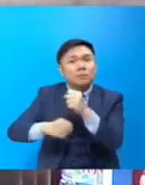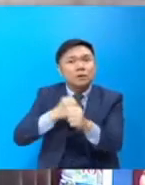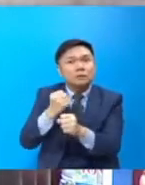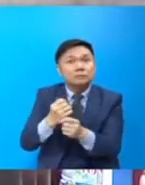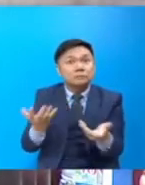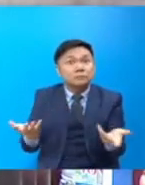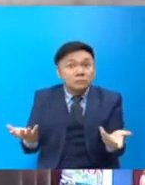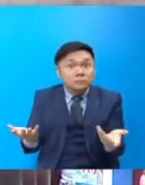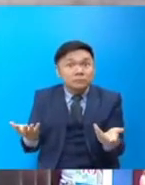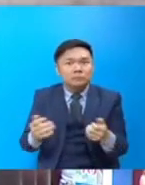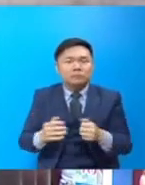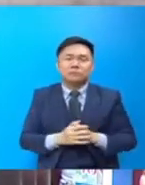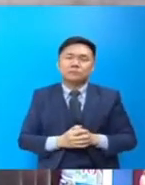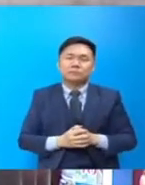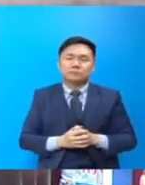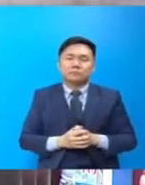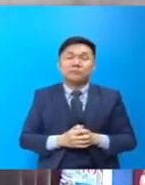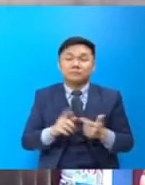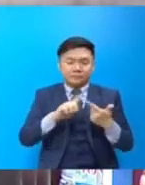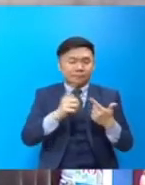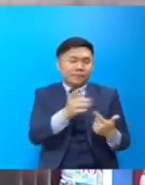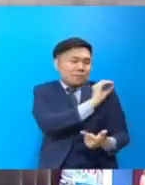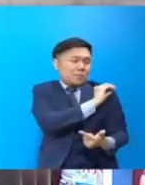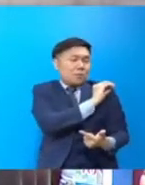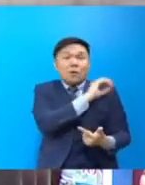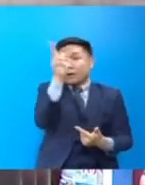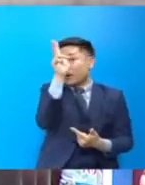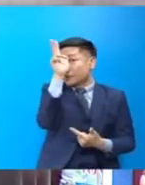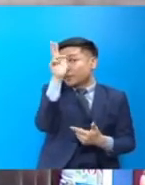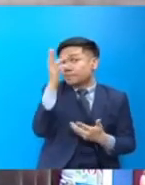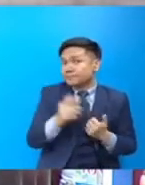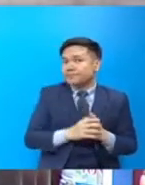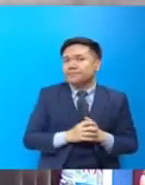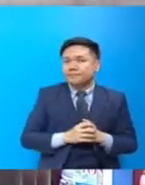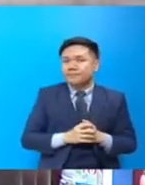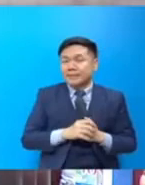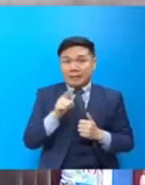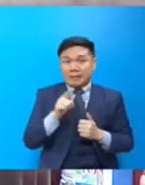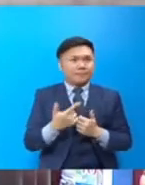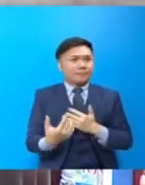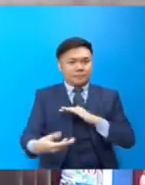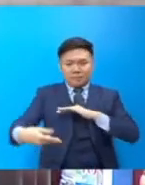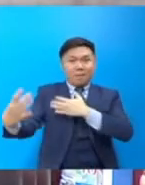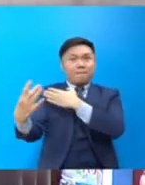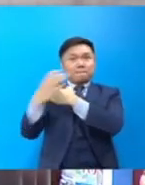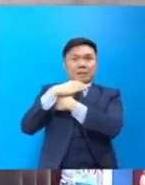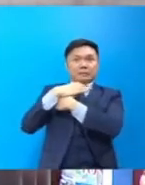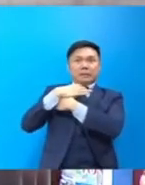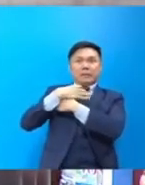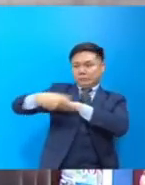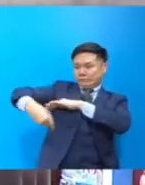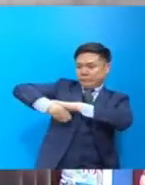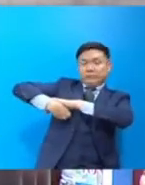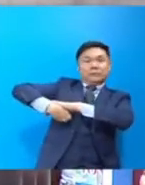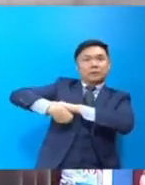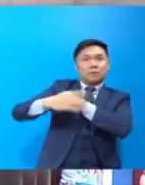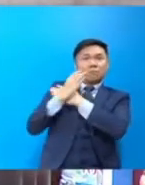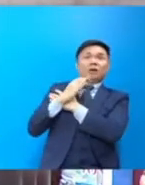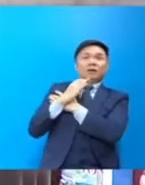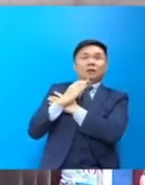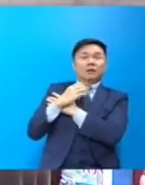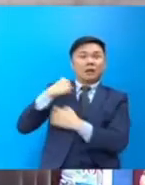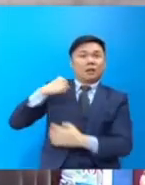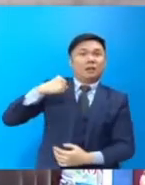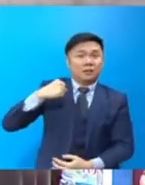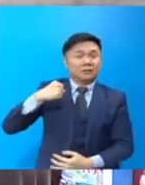dari sudut pandang yang lain eh pegawai-pegawai kerajaan juga yang tepat semene reamer aswani ya kadang-kadang kadang